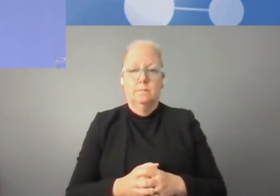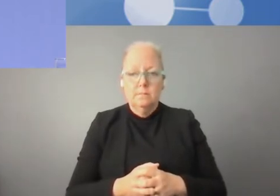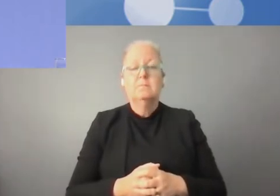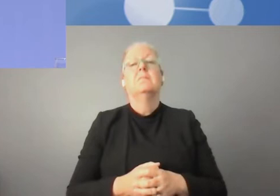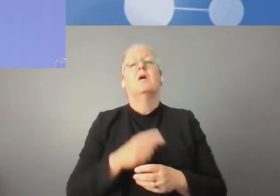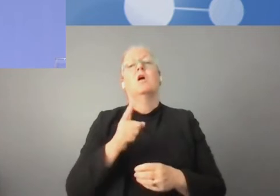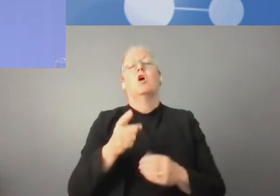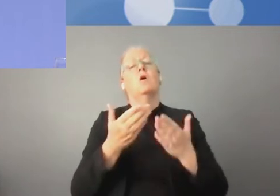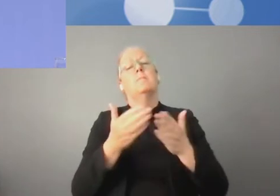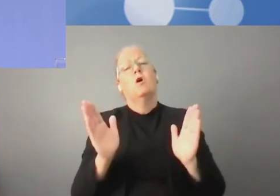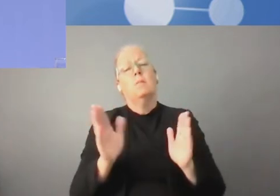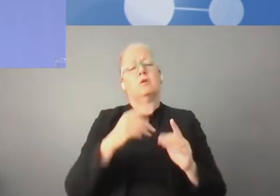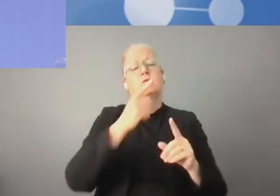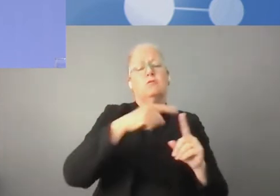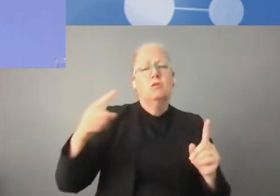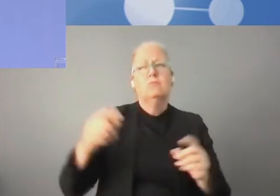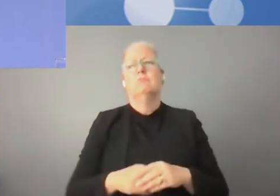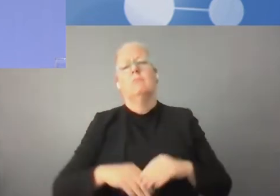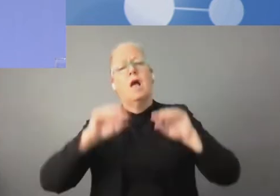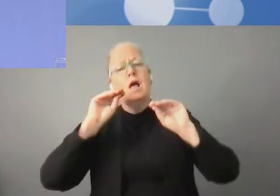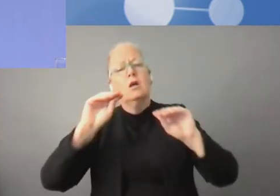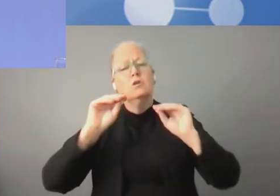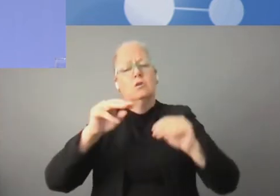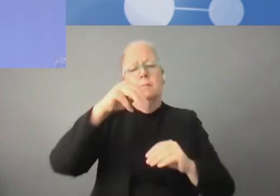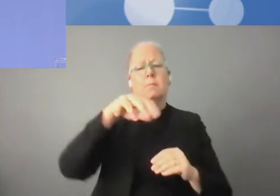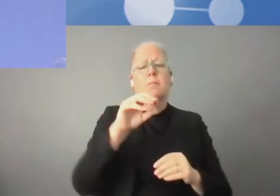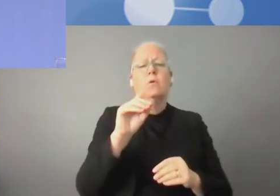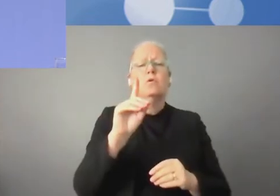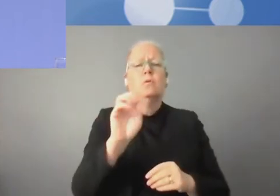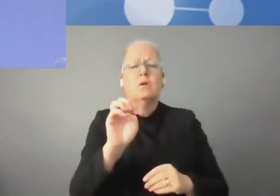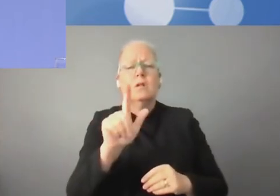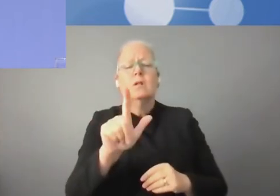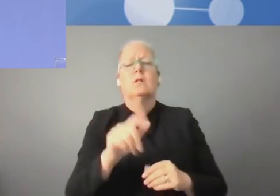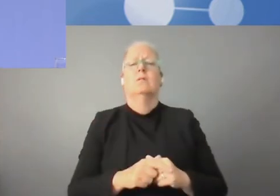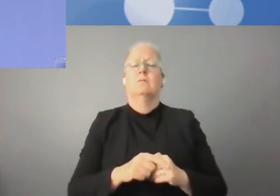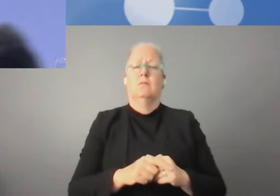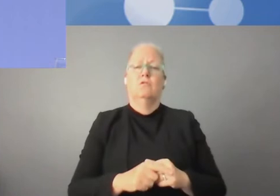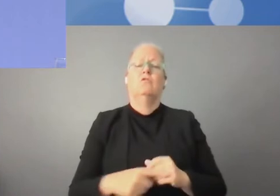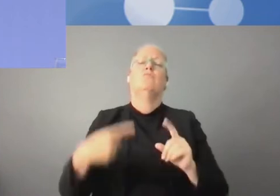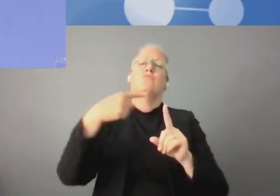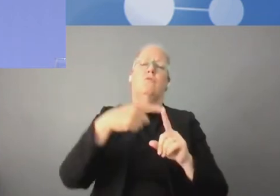且不集中在那些区别。